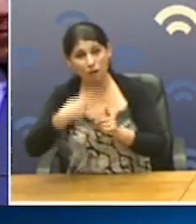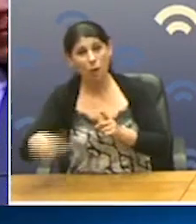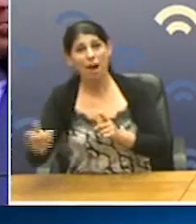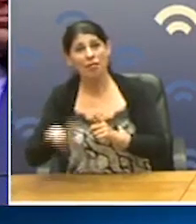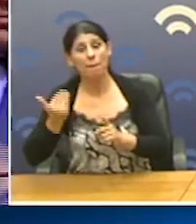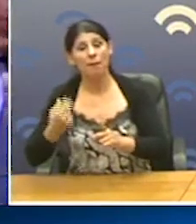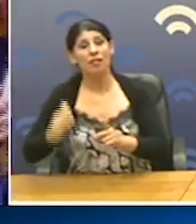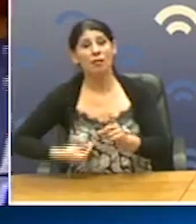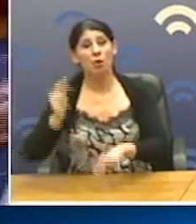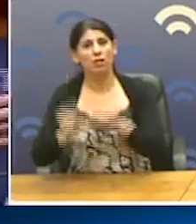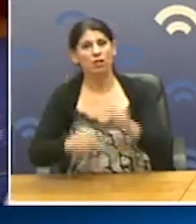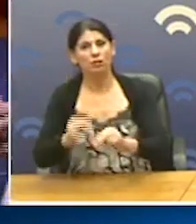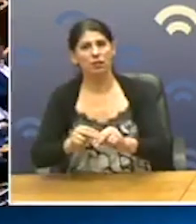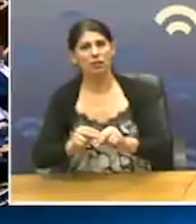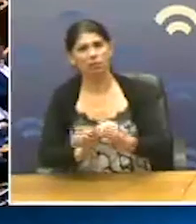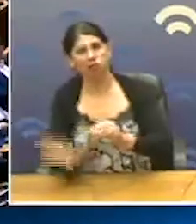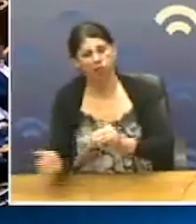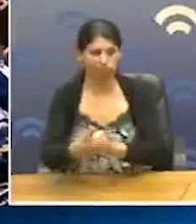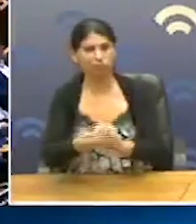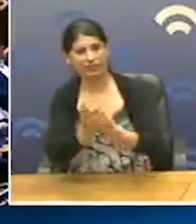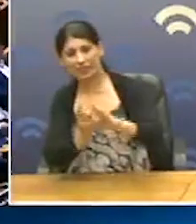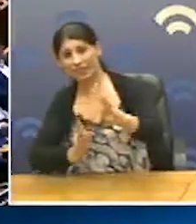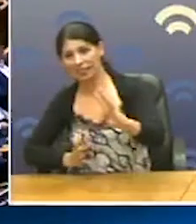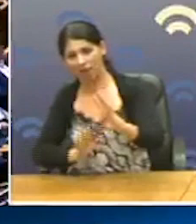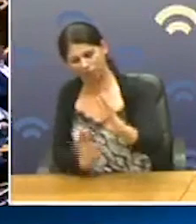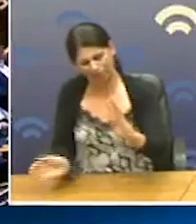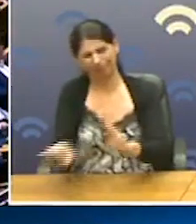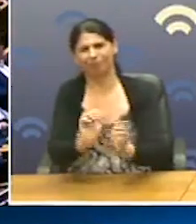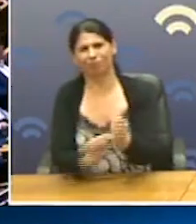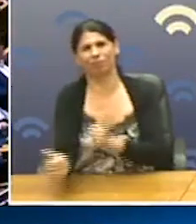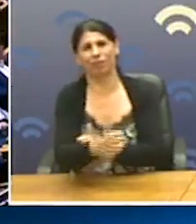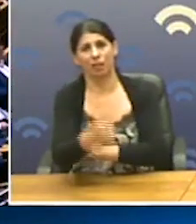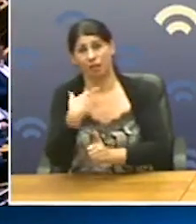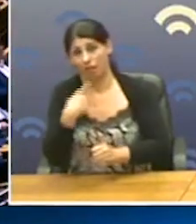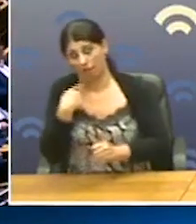δημοψήφισμα παρακάμπτοντας πλήρως την επετηρίδα. Θα μπορούσα λοιπόν και εγώ να ισχυριστώ ότι